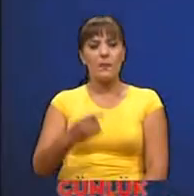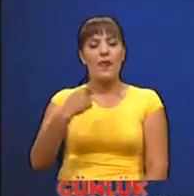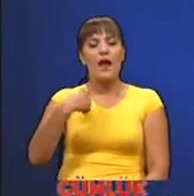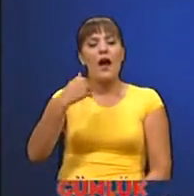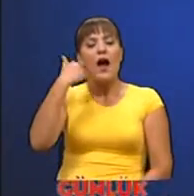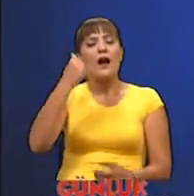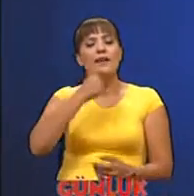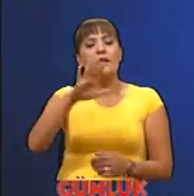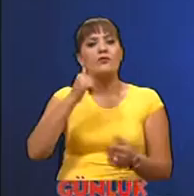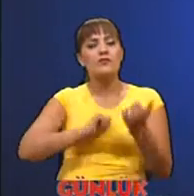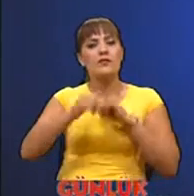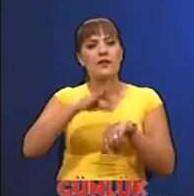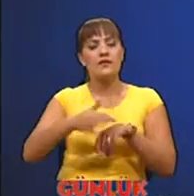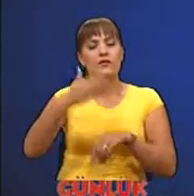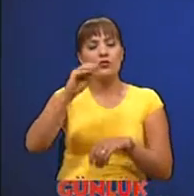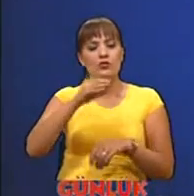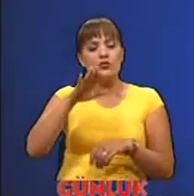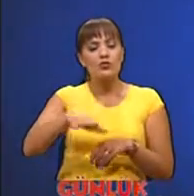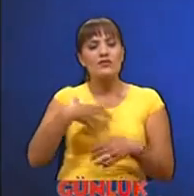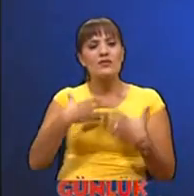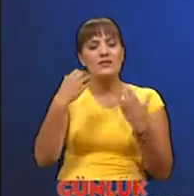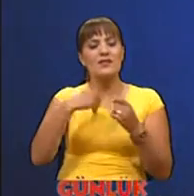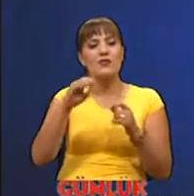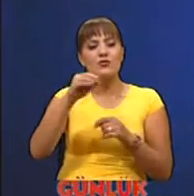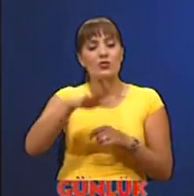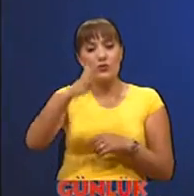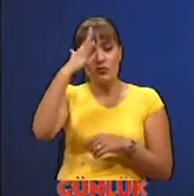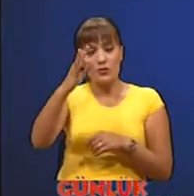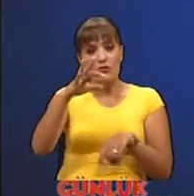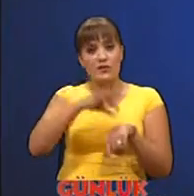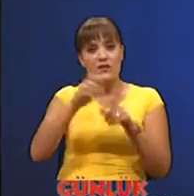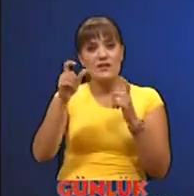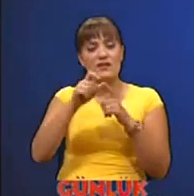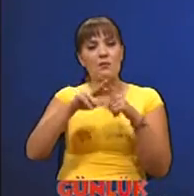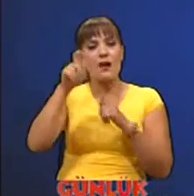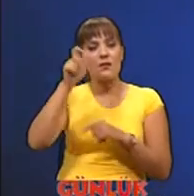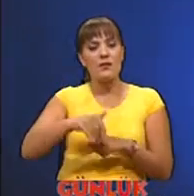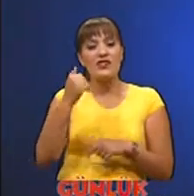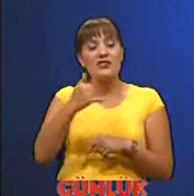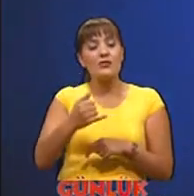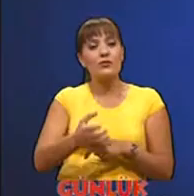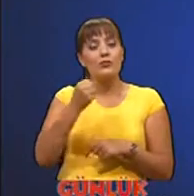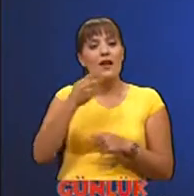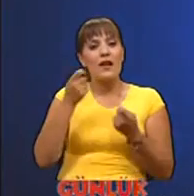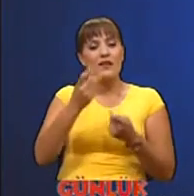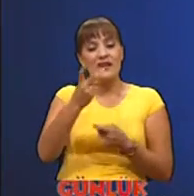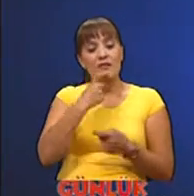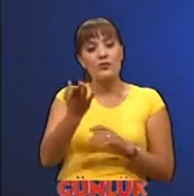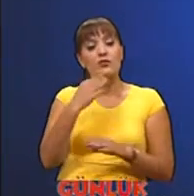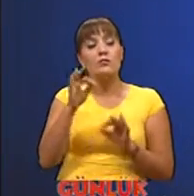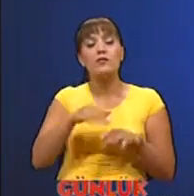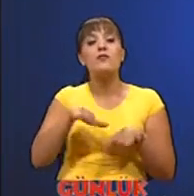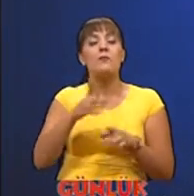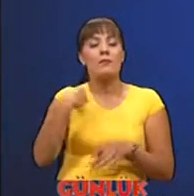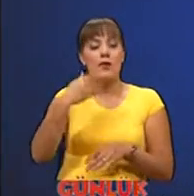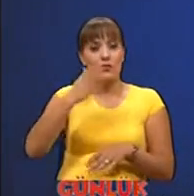Akdeniz Üniversitesi Hastanesi Çocuk Sağlığı ve Hastalıklar Anabilim Dalı Çocuk Nefrolojisi Uzmanı Profesör Doktor Sema Akman, çiş tutma eğitimine 2 yaşından önce